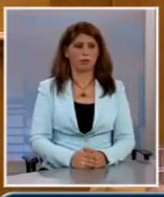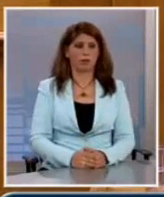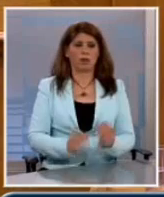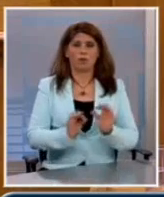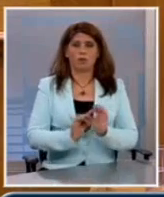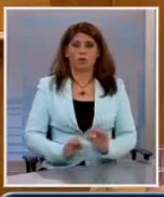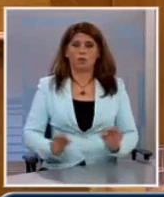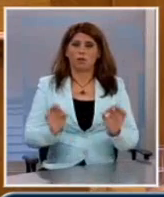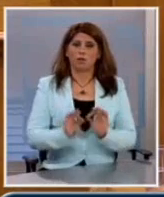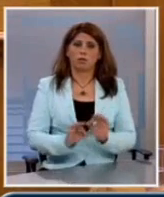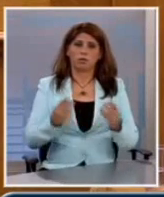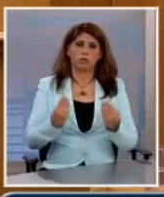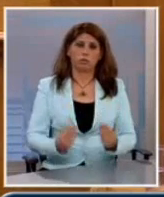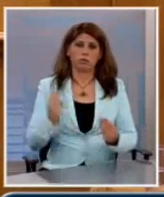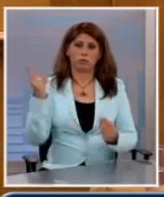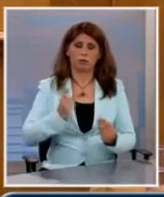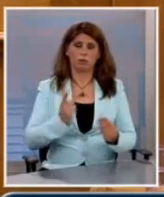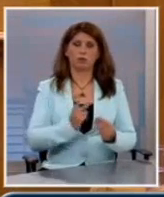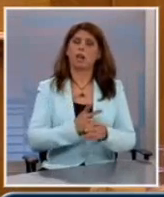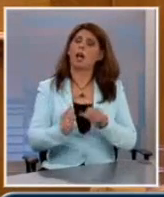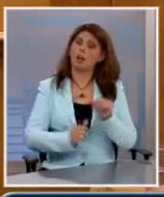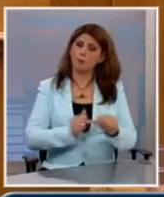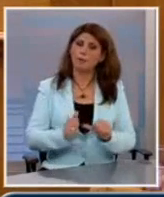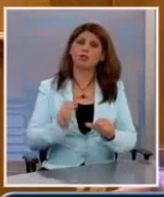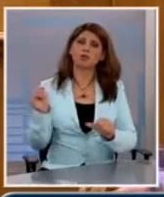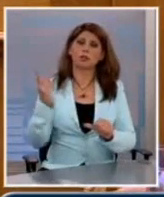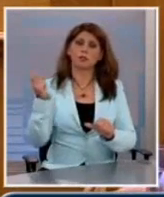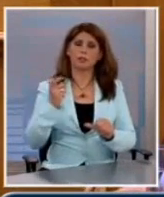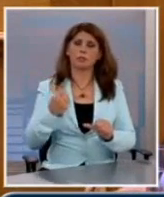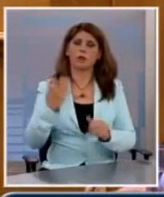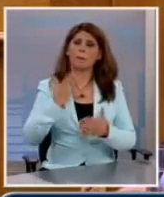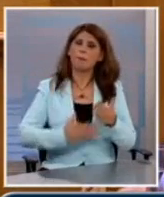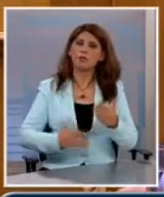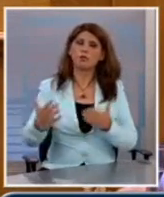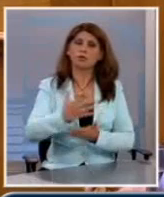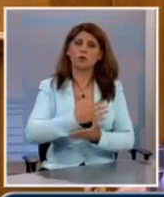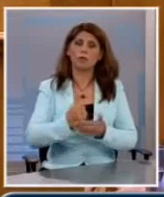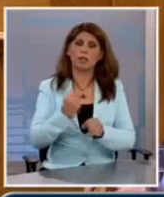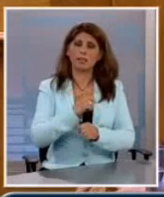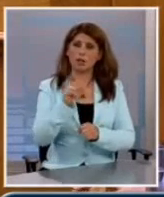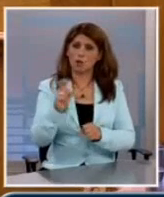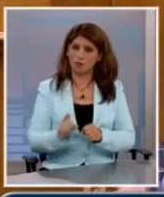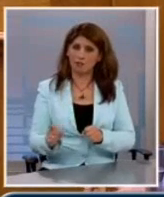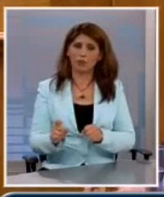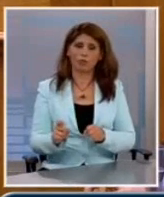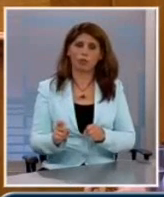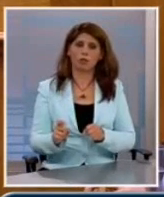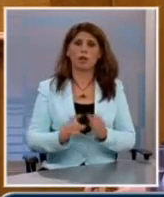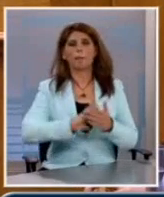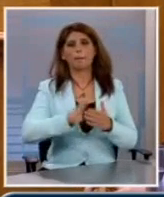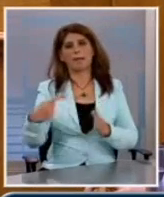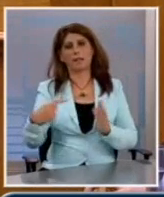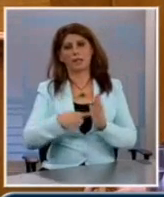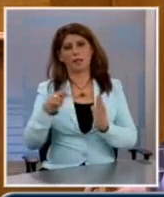προβλέπει καλύτερα ποσοστά αναπλήρωσης για όλες τις συντάξεις όσων είχαν μέσο όρο εισοδήματος στον εργασιακό τους βίο μέχρι 1.000 ευρώ.